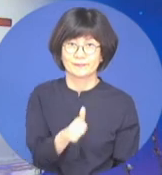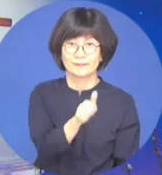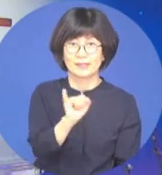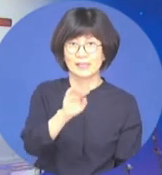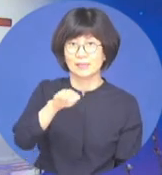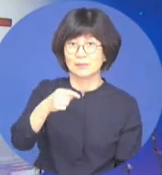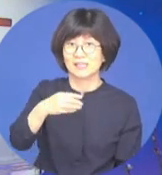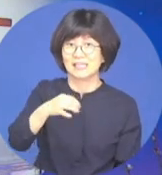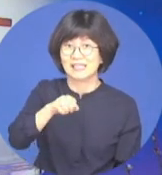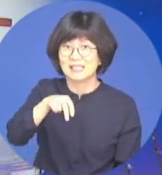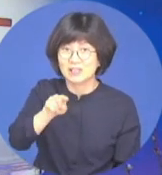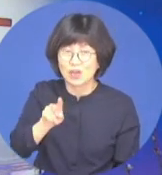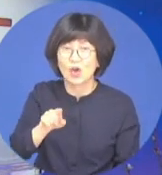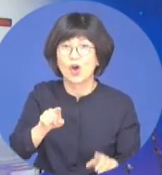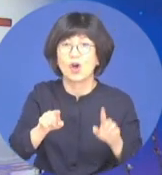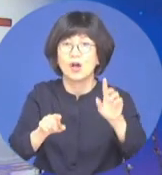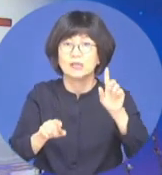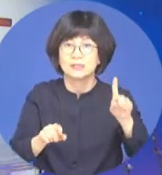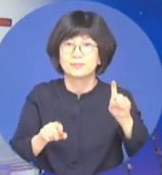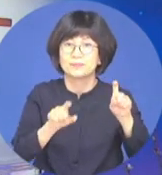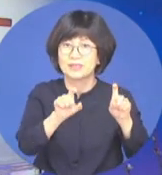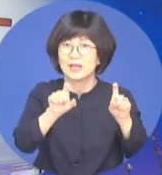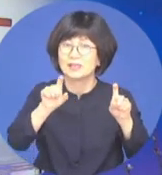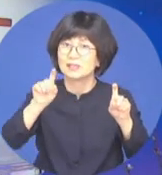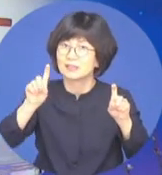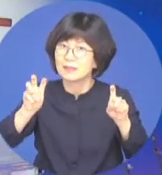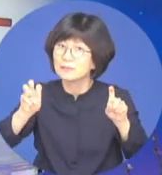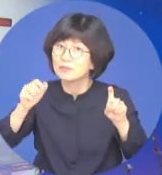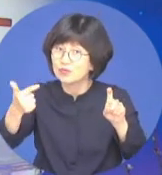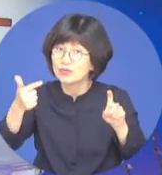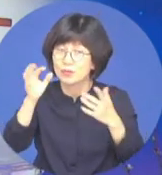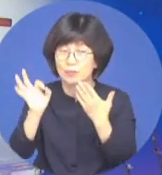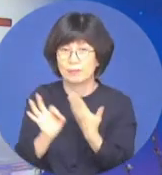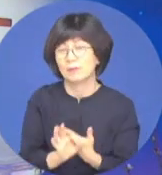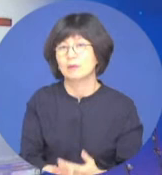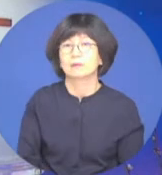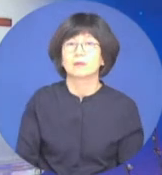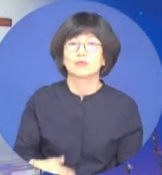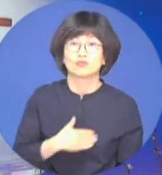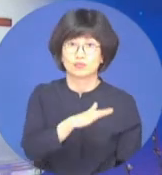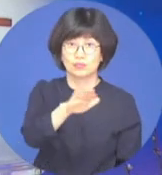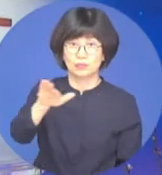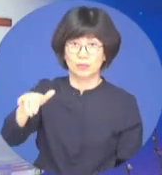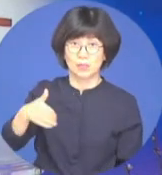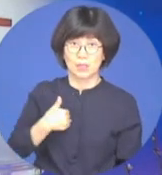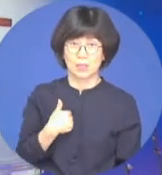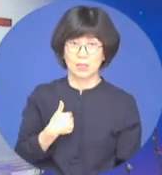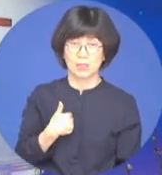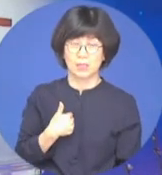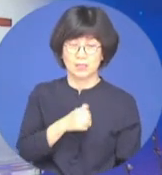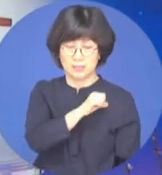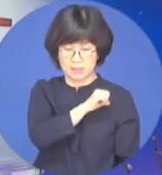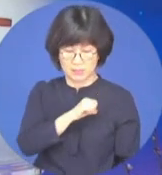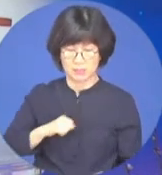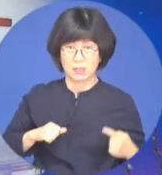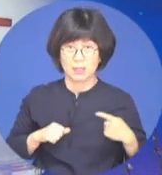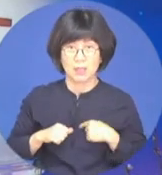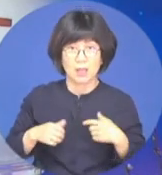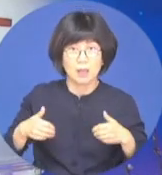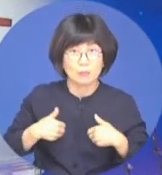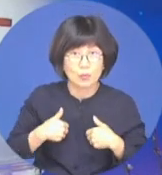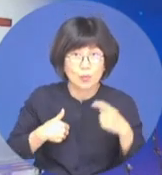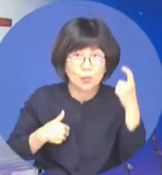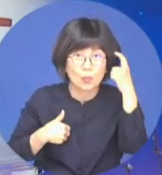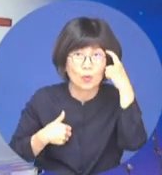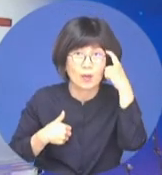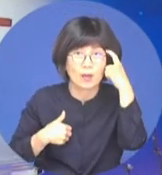10장 36절 말씀을 보면 이런 말씀이 있습니다. 우리에게 인내가 필요하면, 인내가 필요하면,